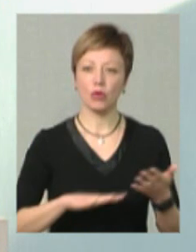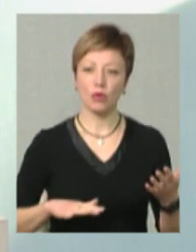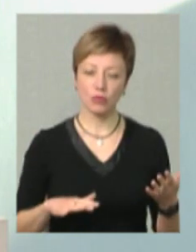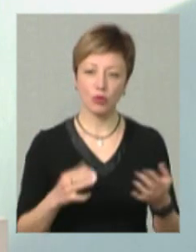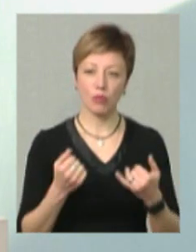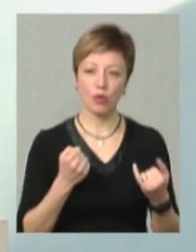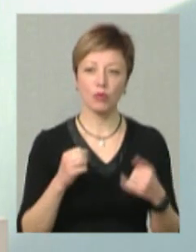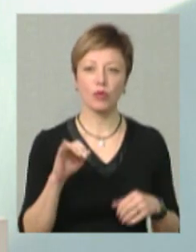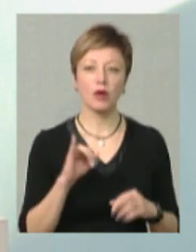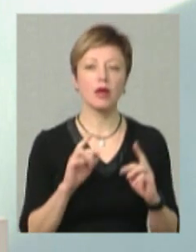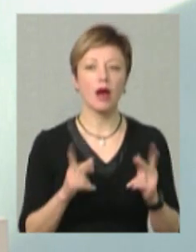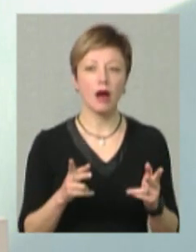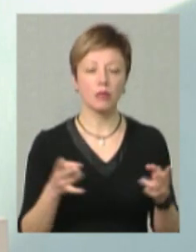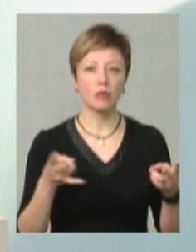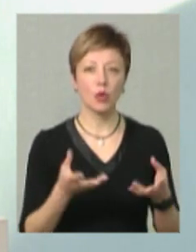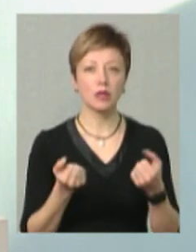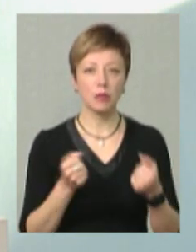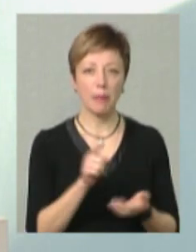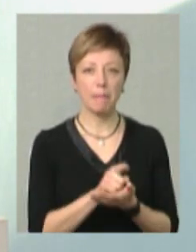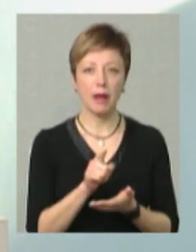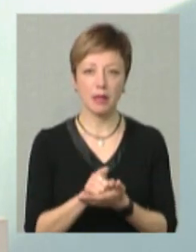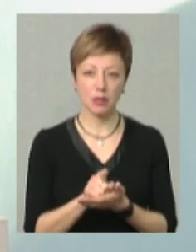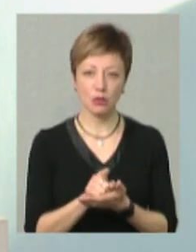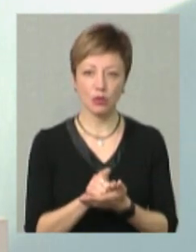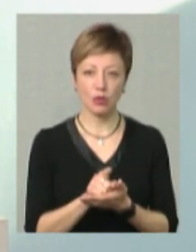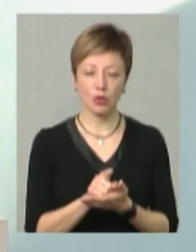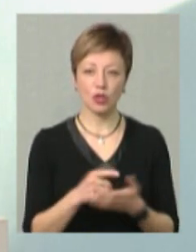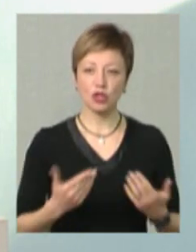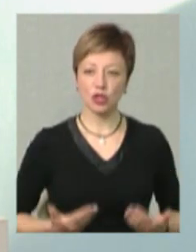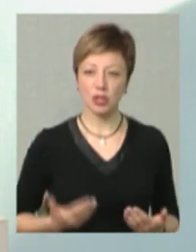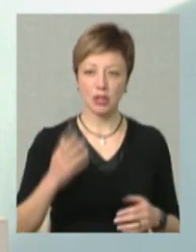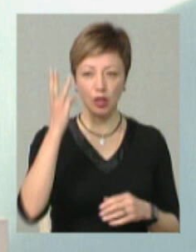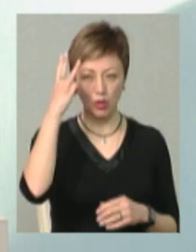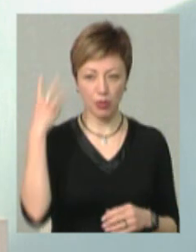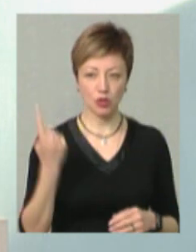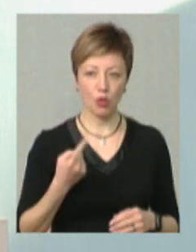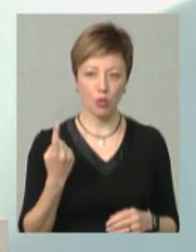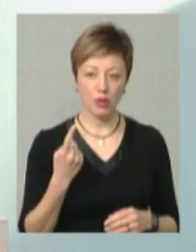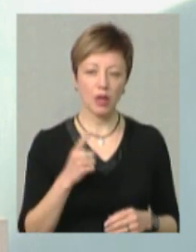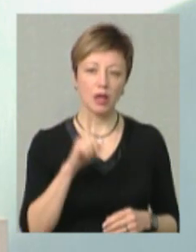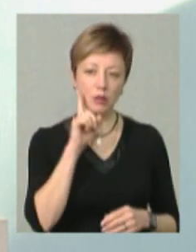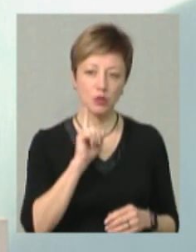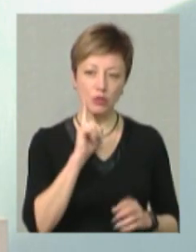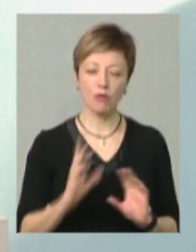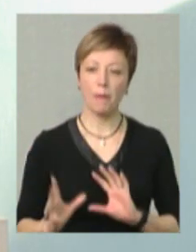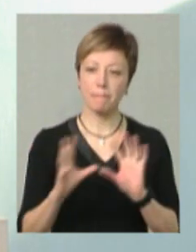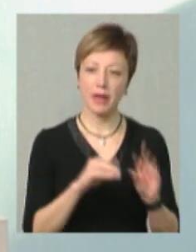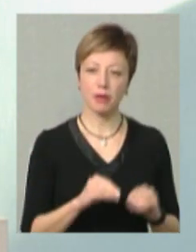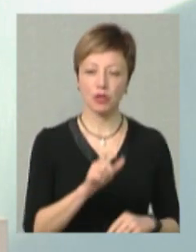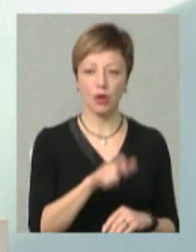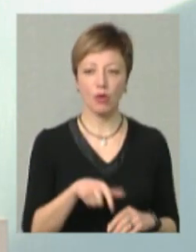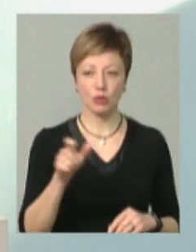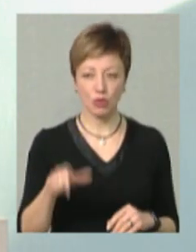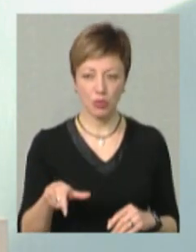боротьбу. Як отримують пенсію жителі Хмельниччини і тимчасово переміщені